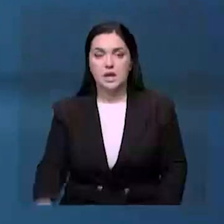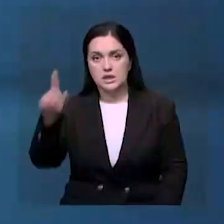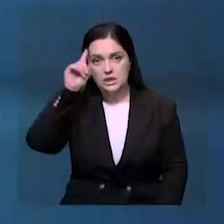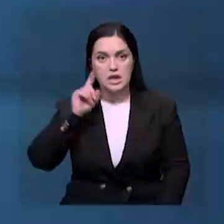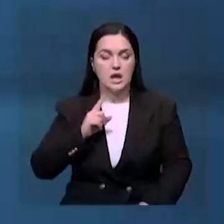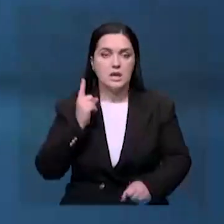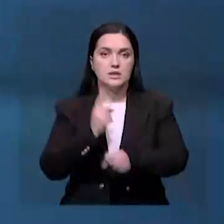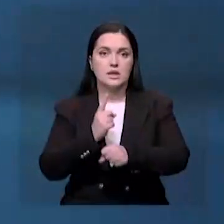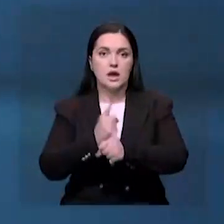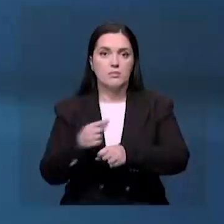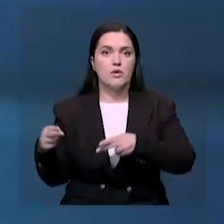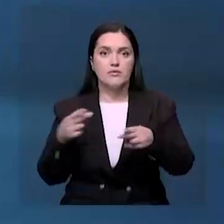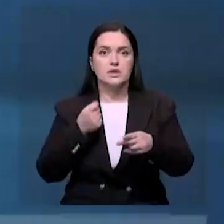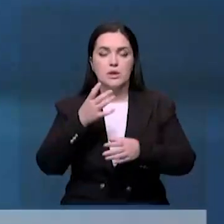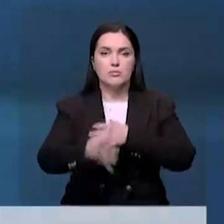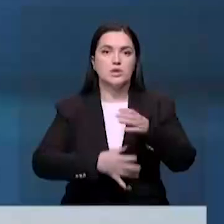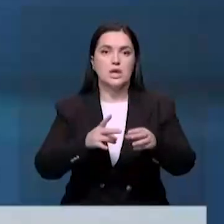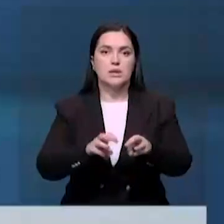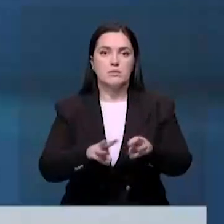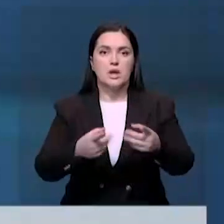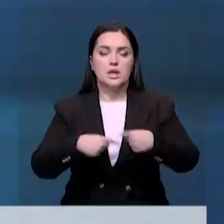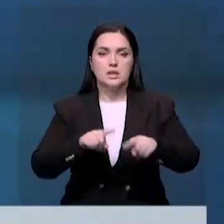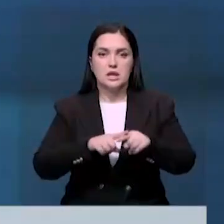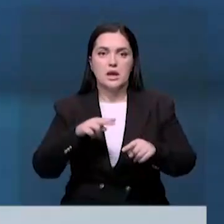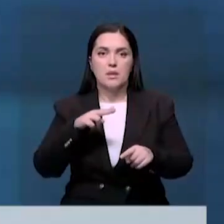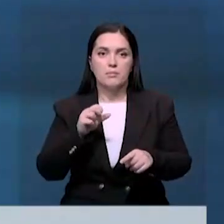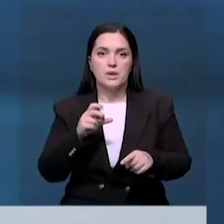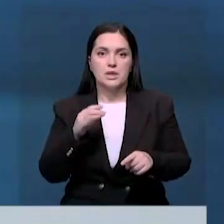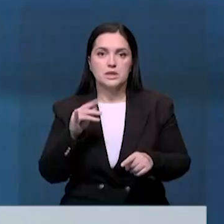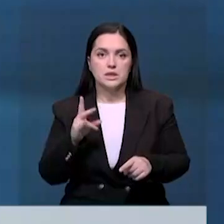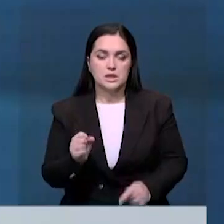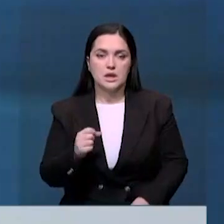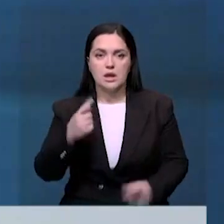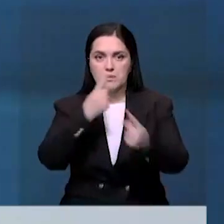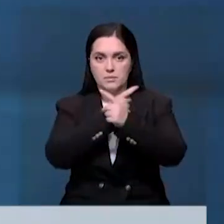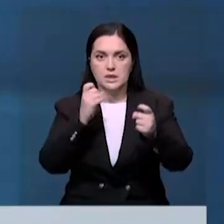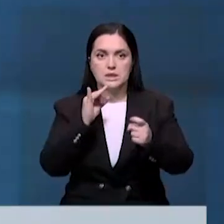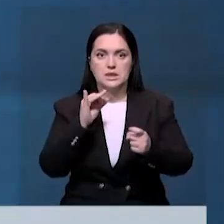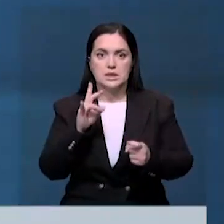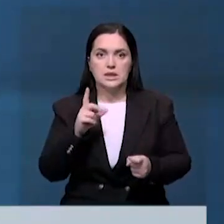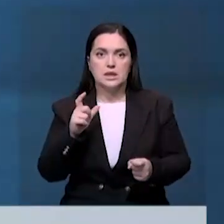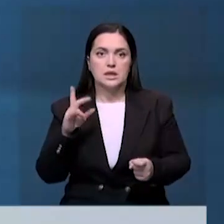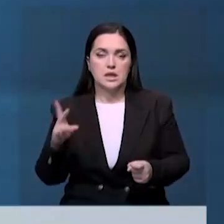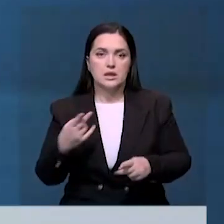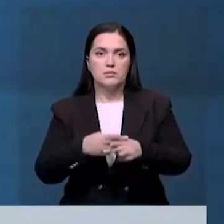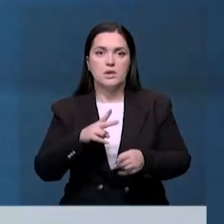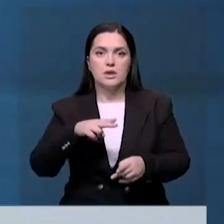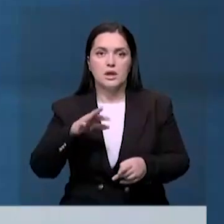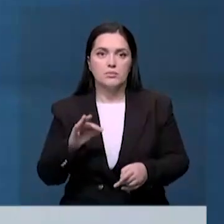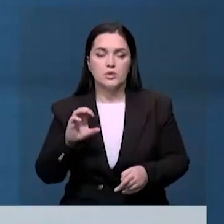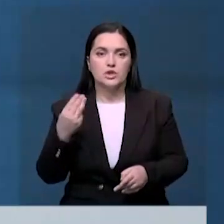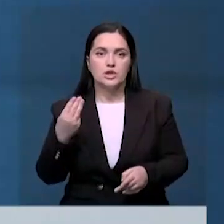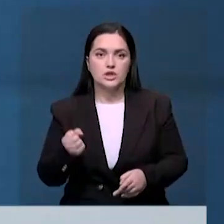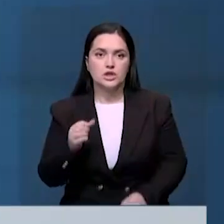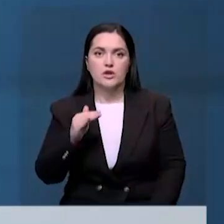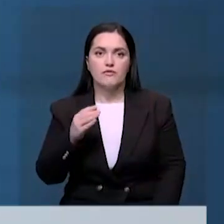Израиль запретил въезд нескольким международным неправительственным организациям в сектор Газа. Об этом сообщает CNN со ссылкой на представителей